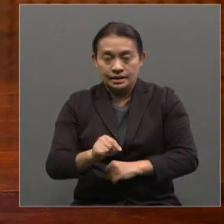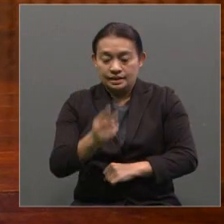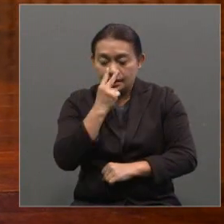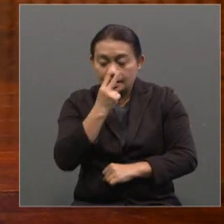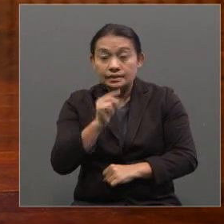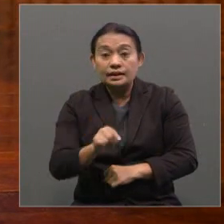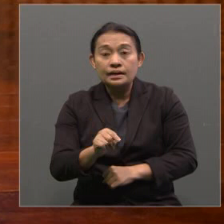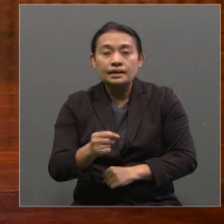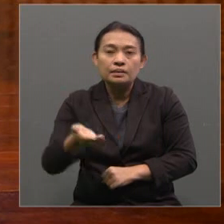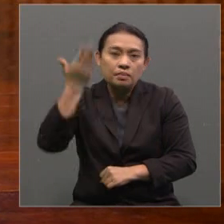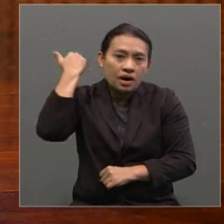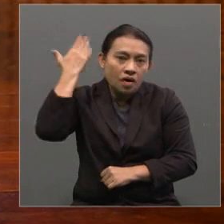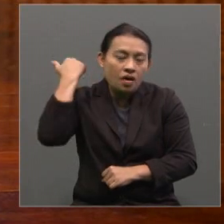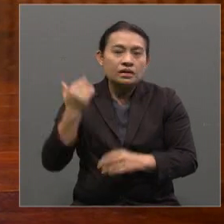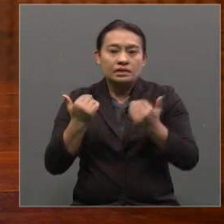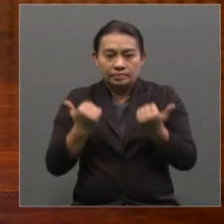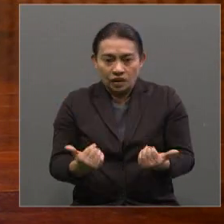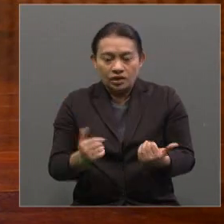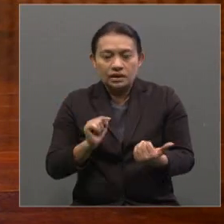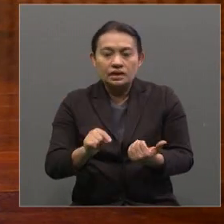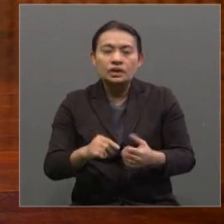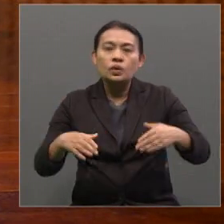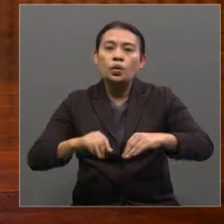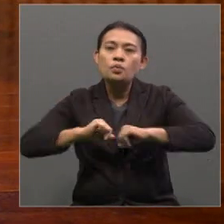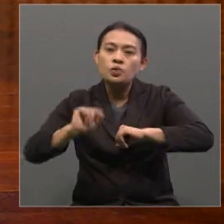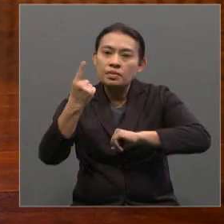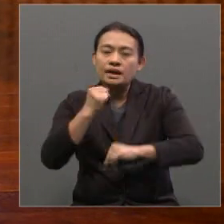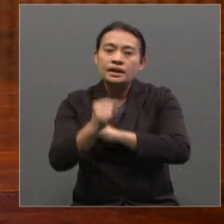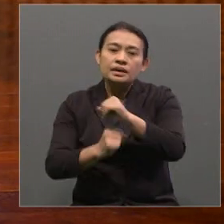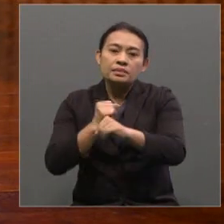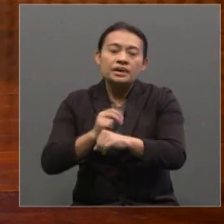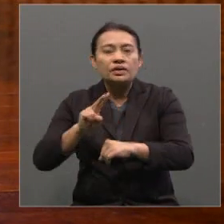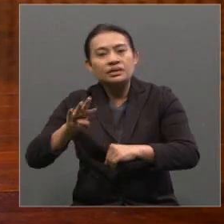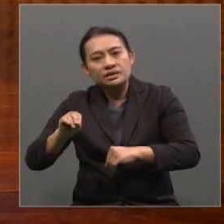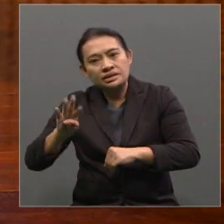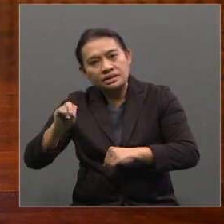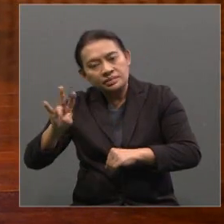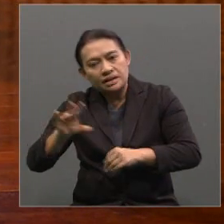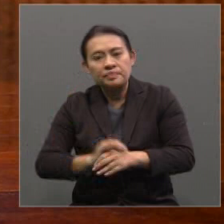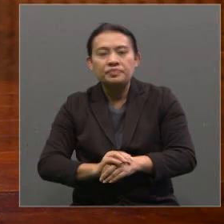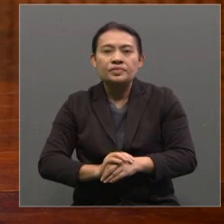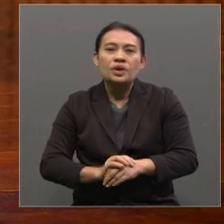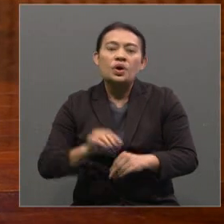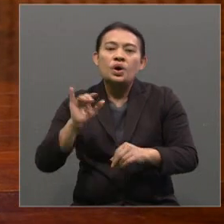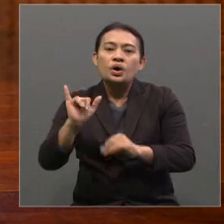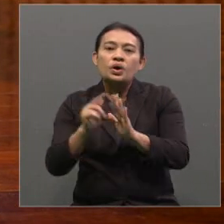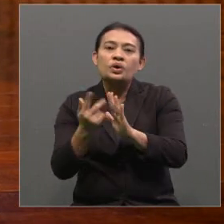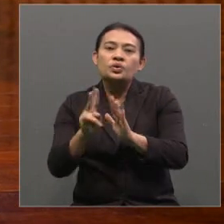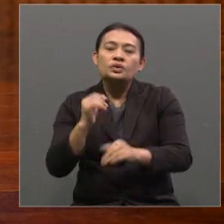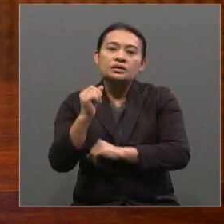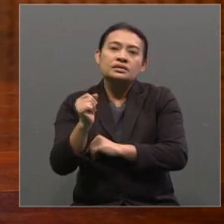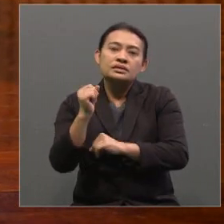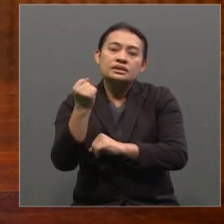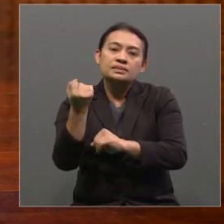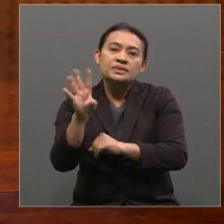มาในแต่ละยุคแต่ละสมัย ครับ ก็มีทั้งคนรุ่นใหม่ในยุค2475ก็มีคนรุ่นใหม ่ ยุค14ตุลาก็มีคนรุ่นใหม ่ หลัง14ตุลาก็มี